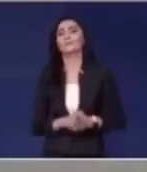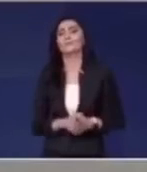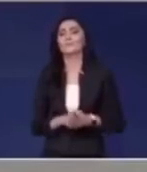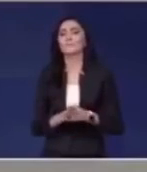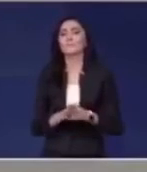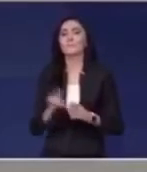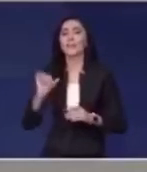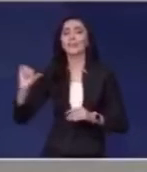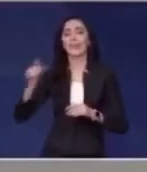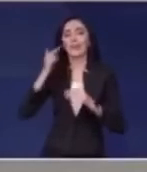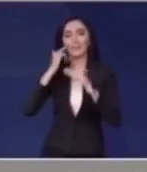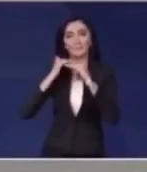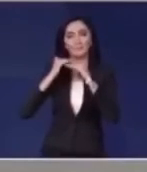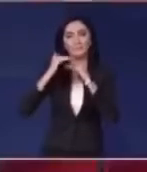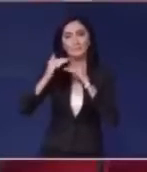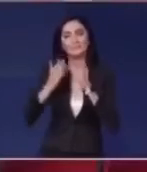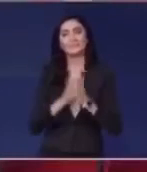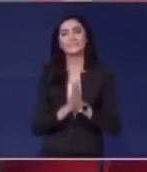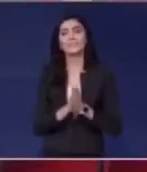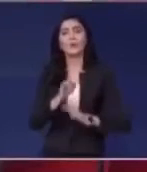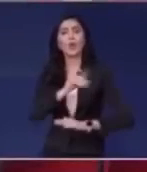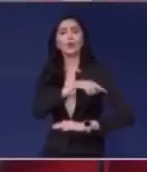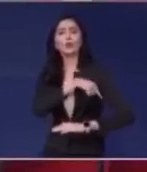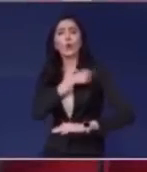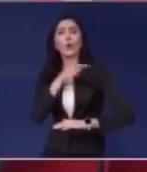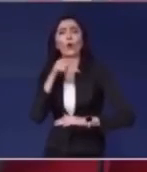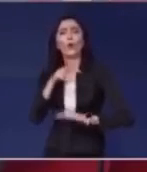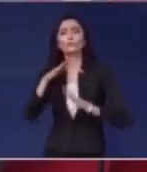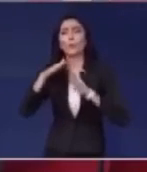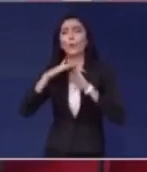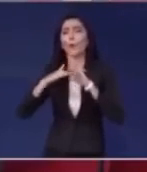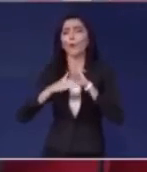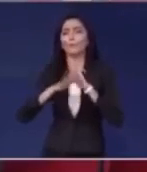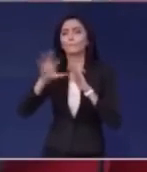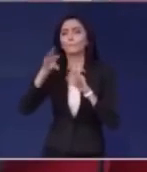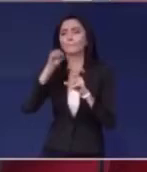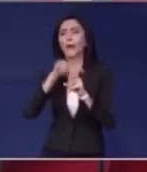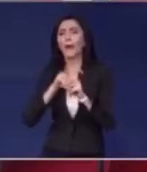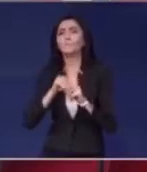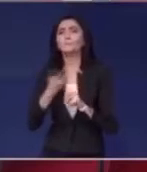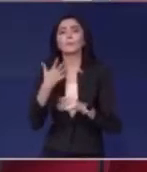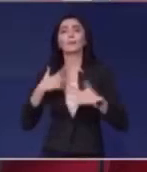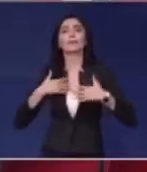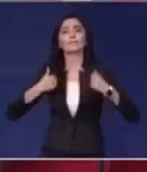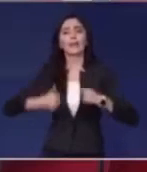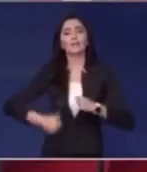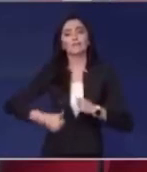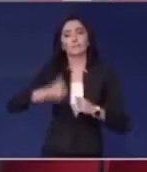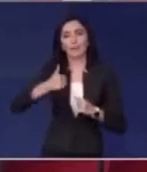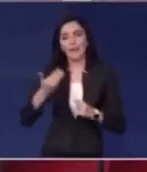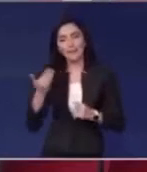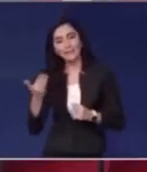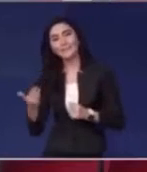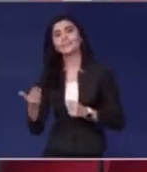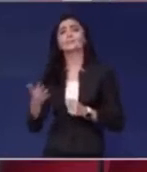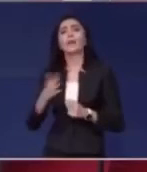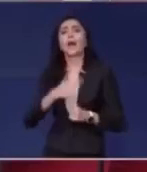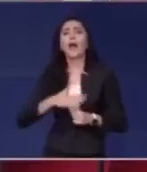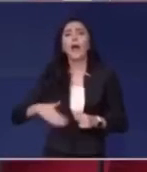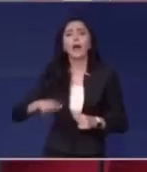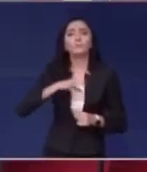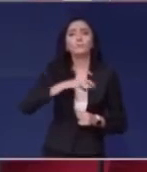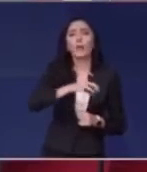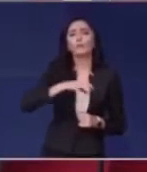bu aziz milletim normalleşme programı kapsamında Sağlık bakanlığımız her